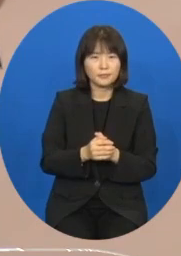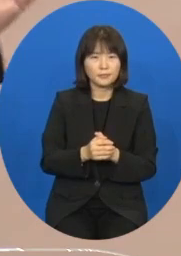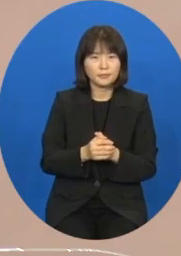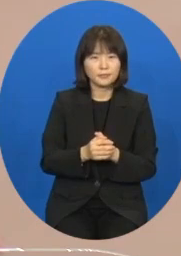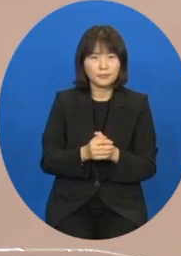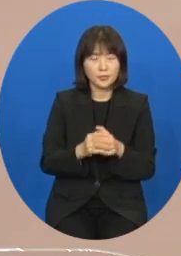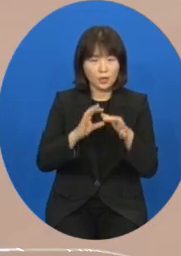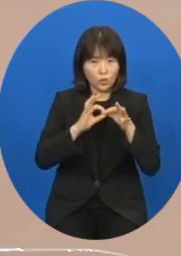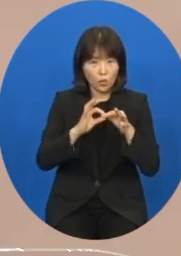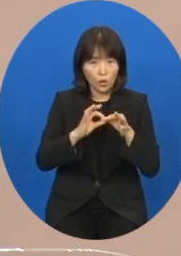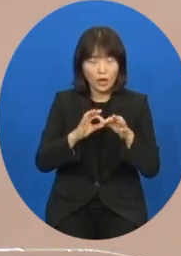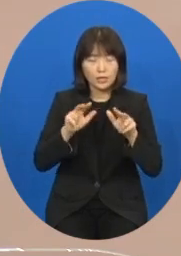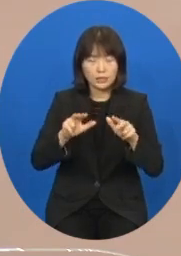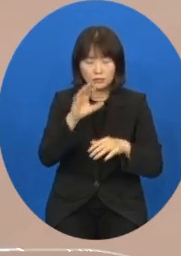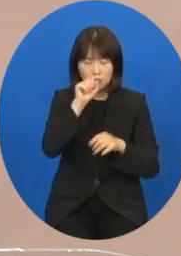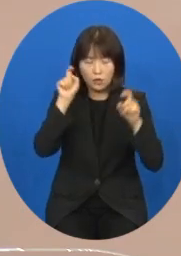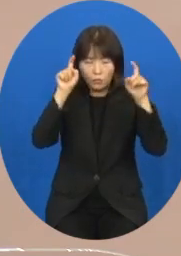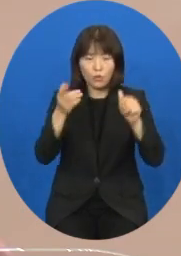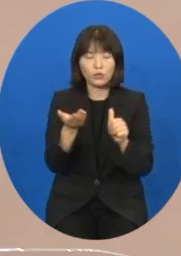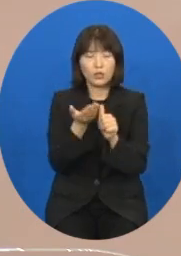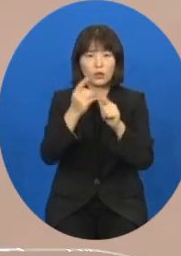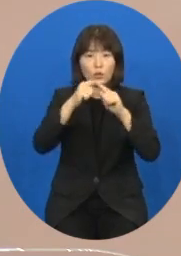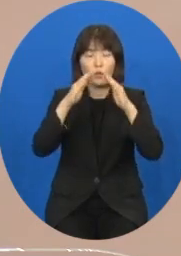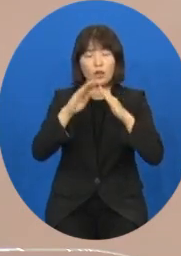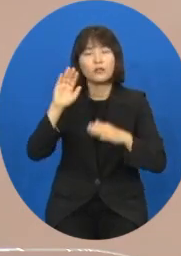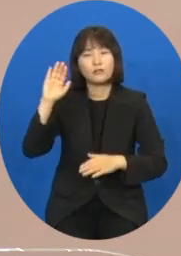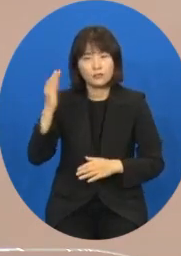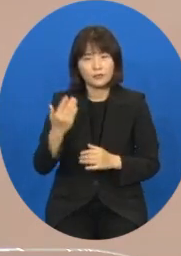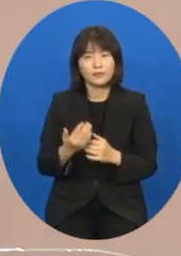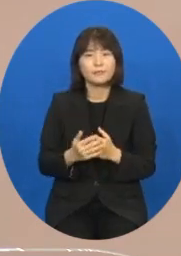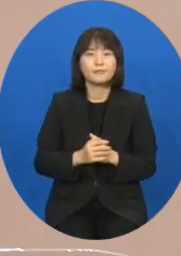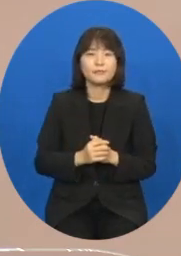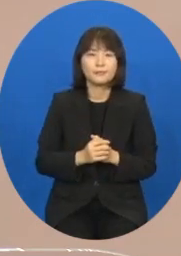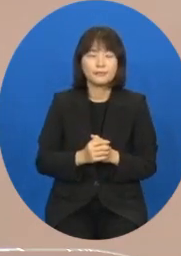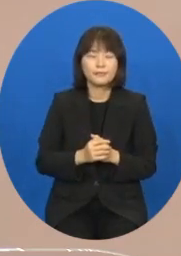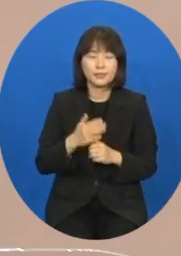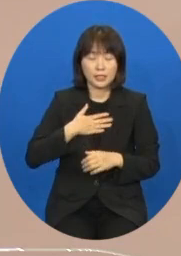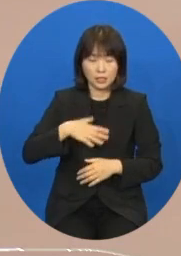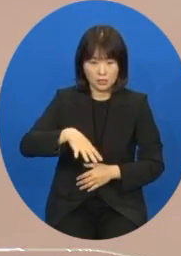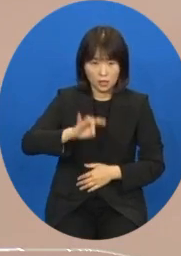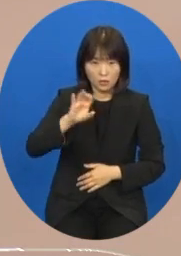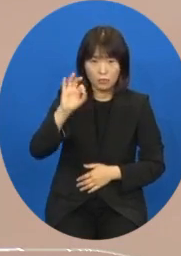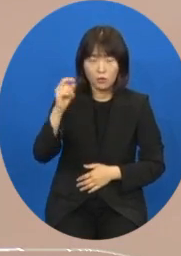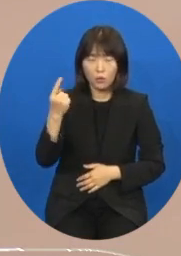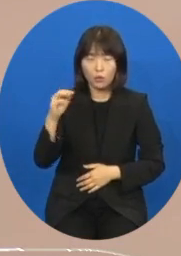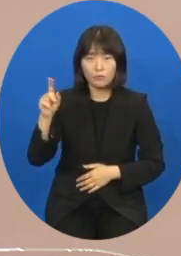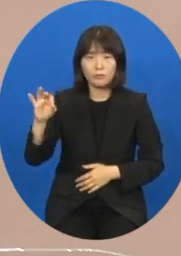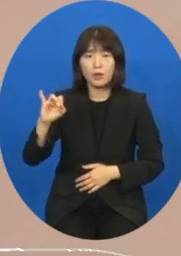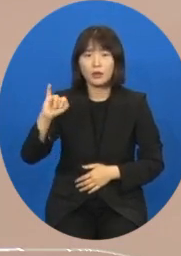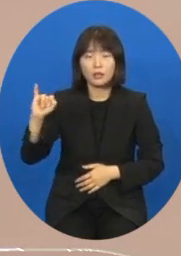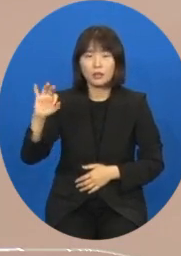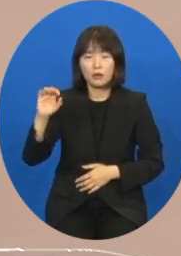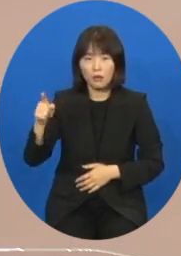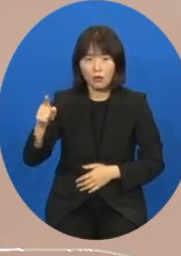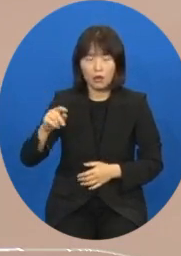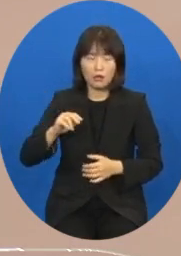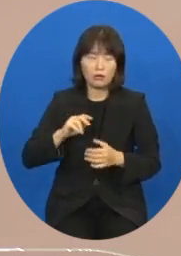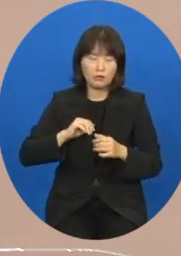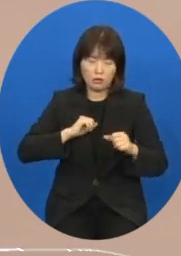이 선한목자교회가 된 거예요. 제가 처음 이 오병이어의 역사를 경험해 봤던